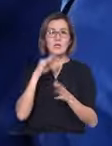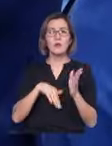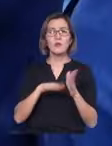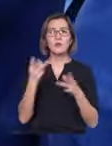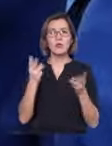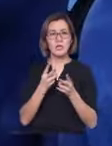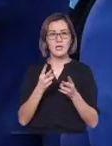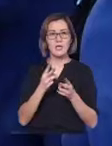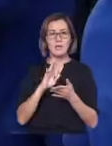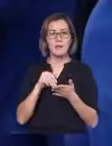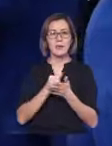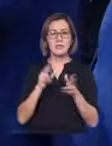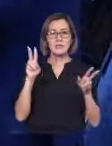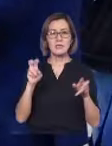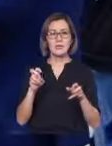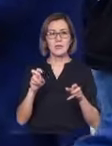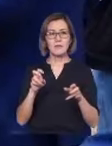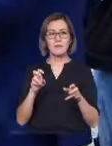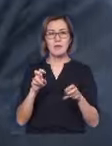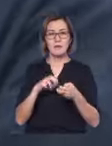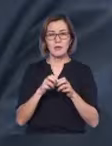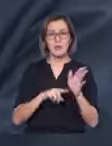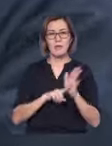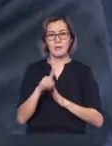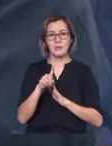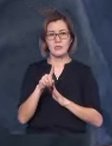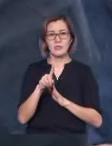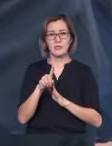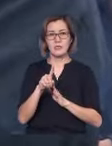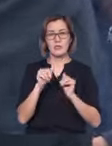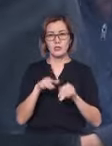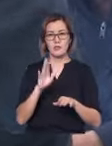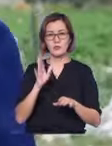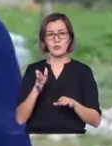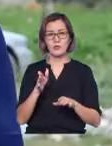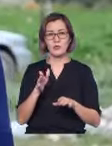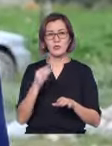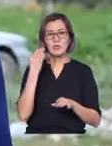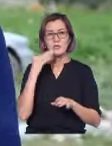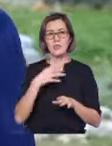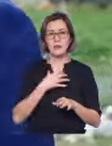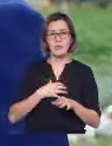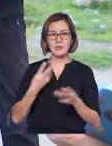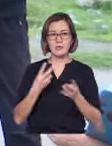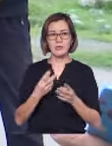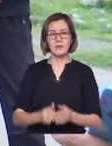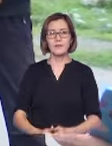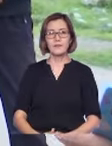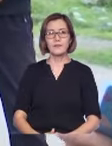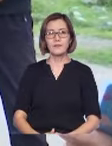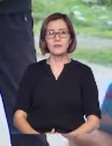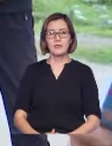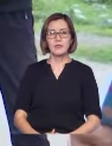жылдан бергі басты мәселенің беті бері қарағандай. Сондықтан артық айтарымыз жоқ, сапасы маңызды дейді. Үкімет